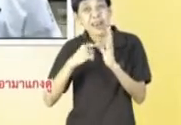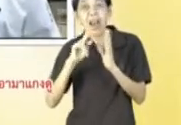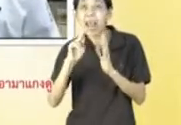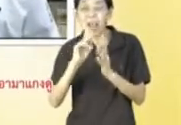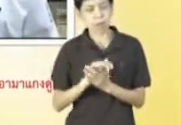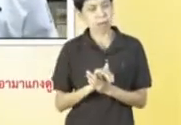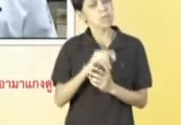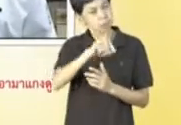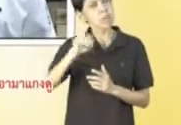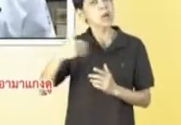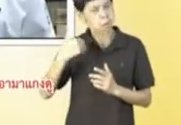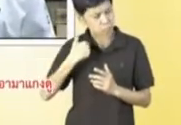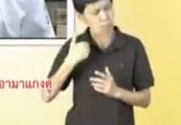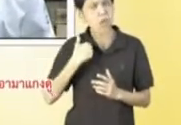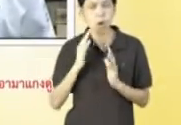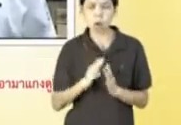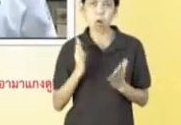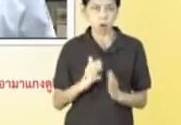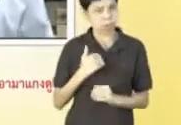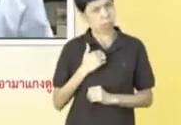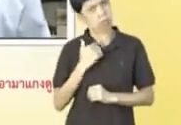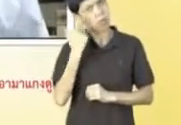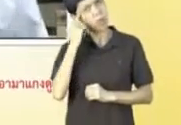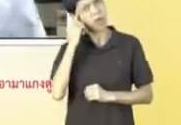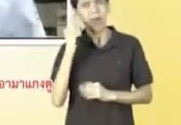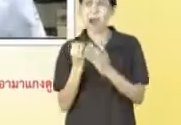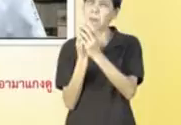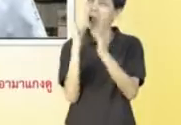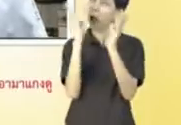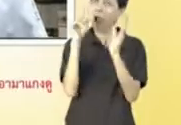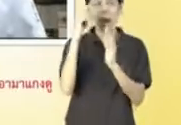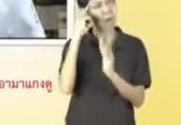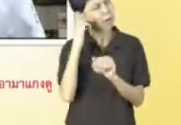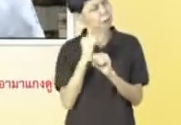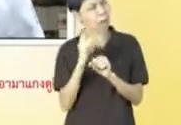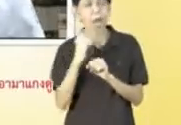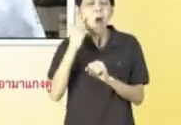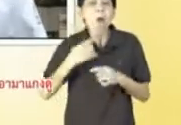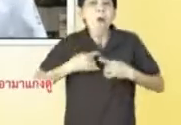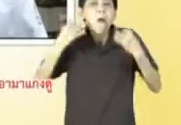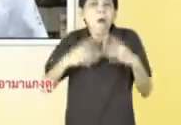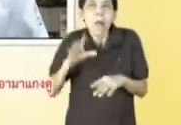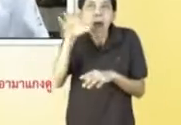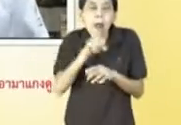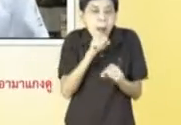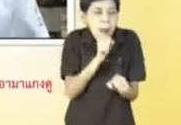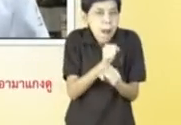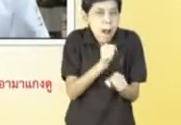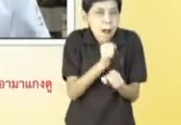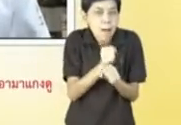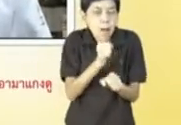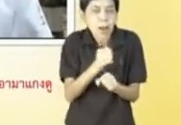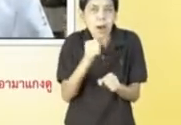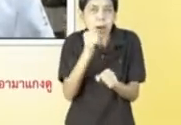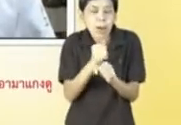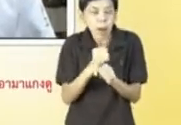ายๆว่ามีจนกระทั่งคนไม่รู้คิดว่าคนไม่รู้จะทำอะไรก็ลองไปเอาใบขี้เหล็กมาล